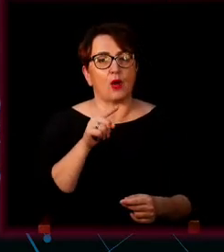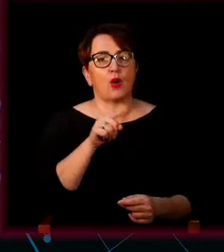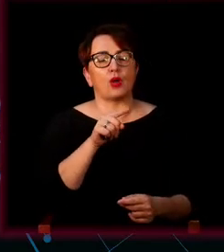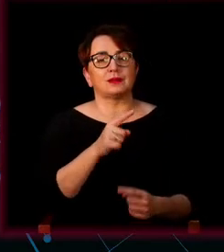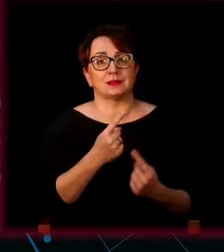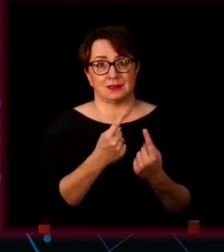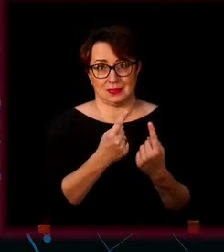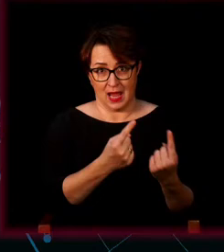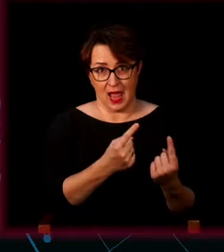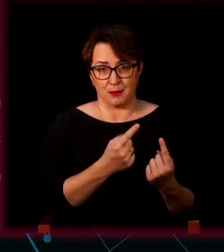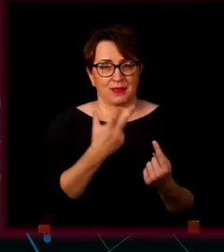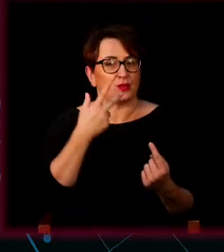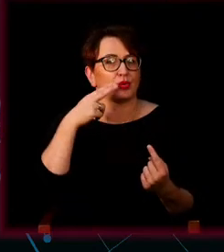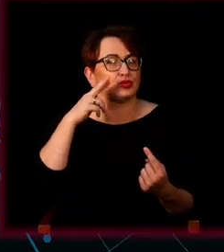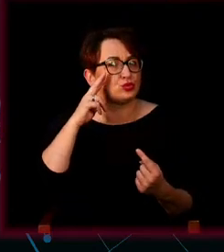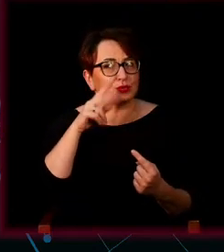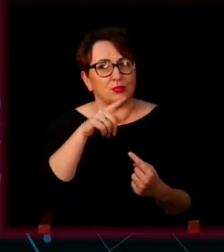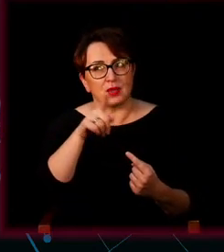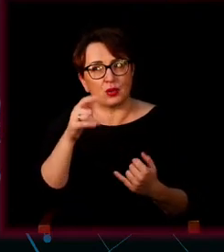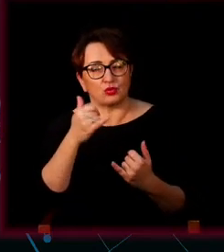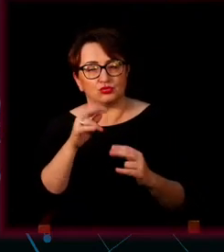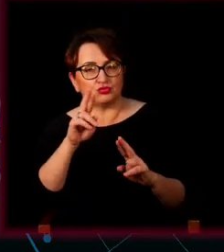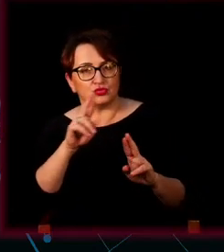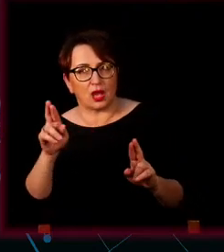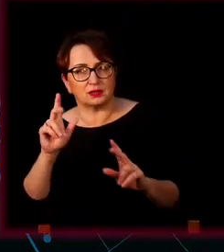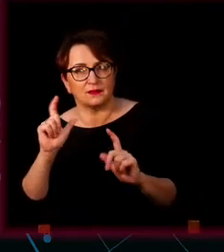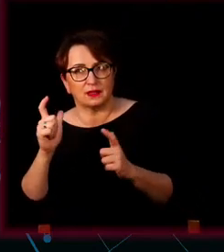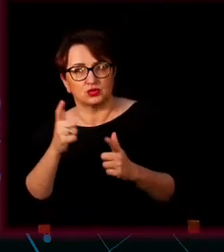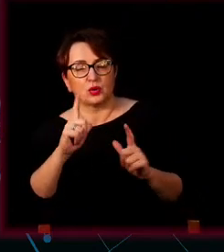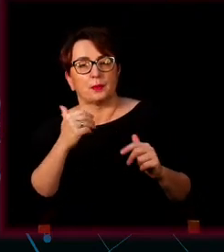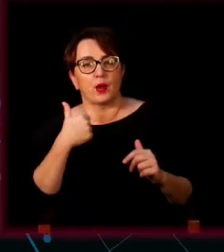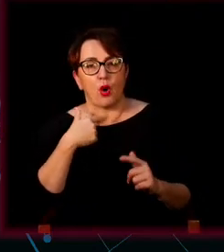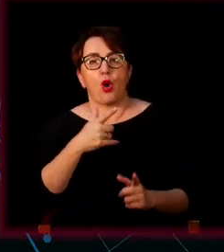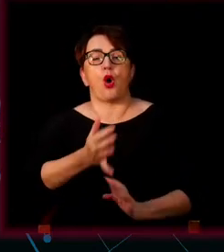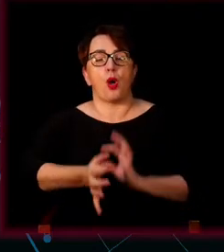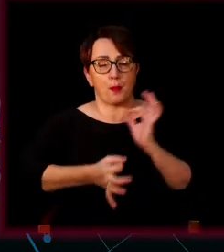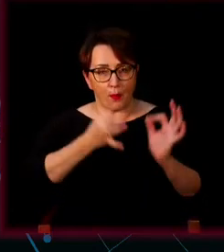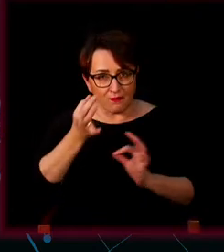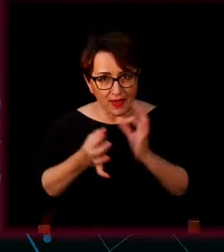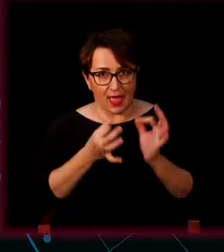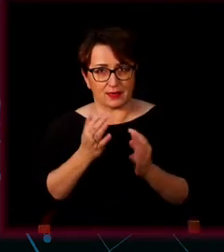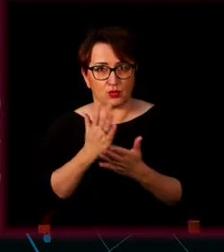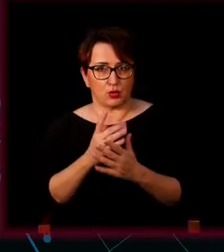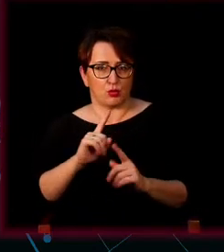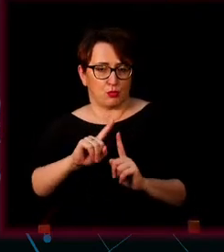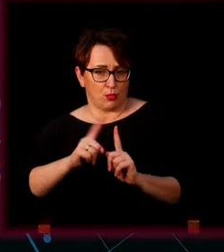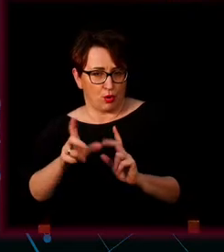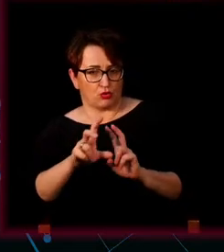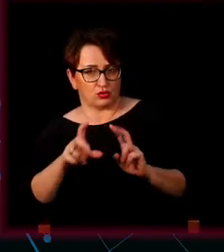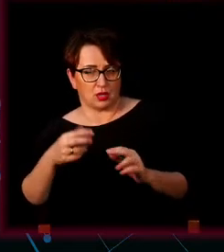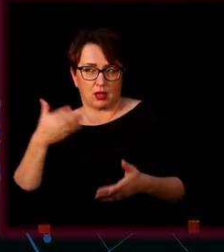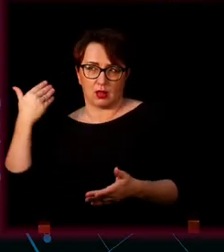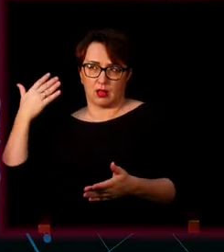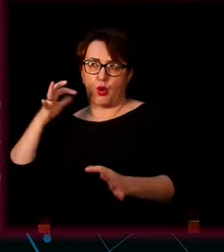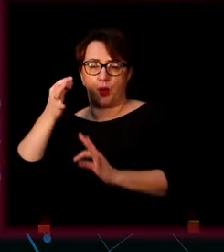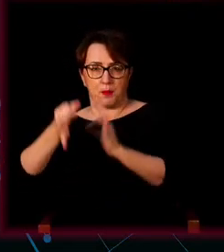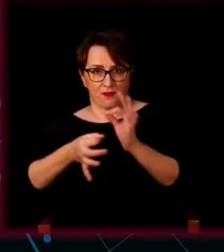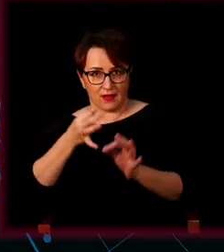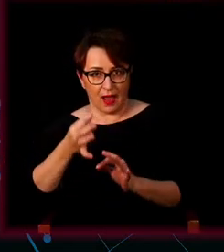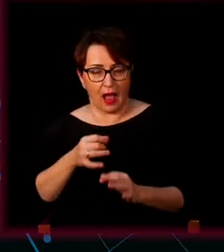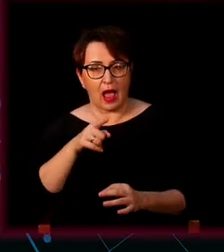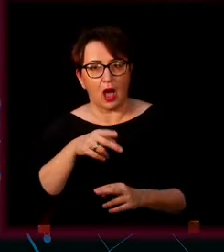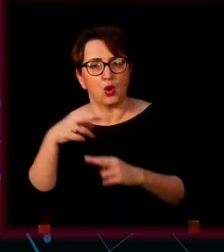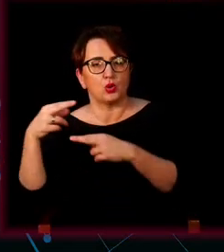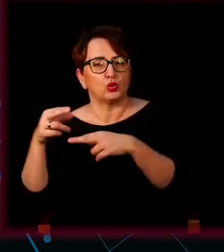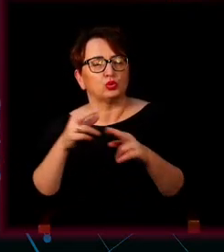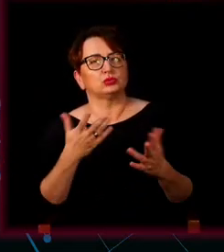że on sam pewnych rzeczy nie rozumie z tego, co mu się wydarzyło i mimo, że opowiada o tym już z perspektywy czasu, tak retrospektywnie, to te